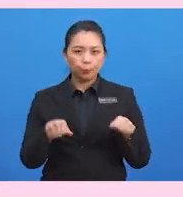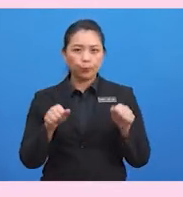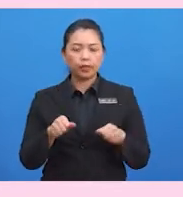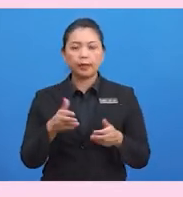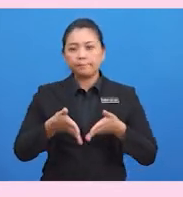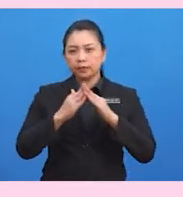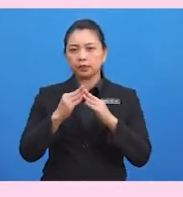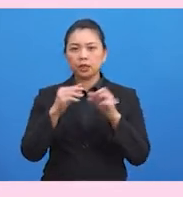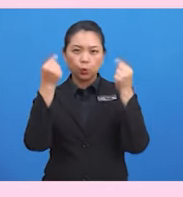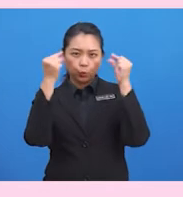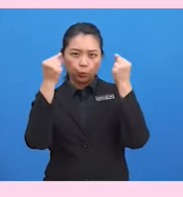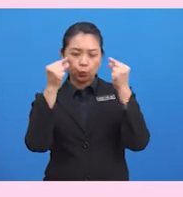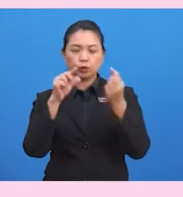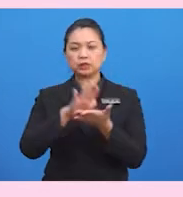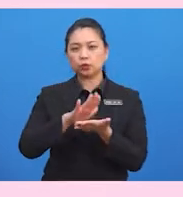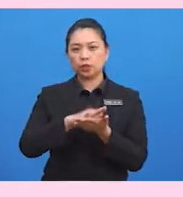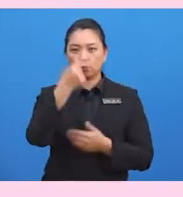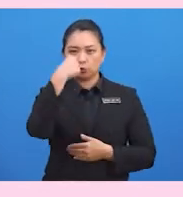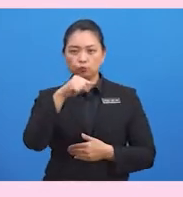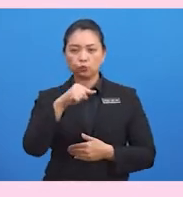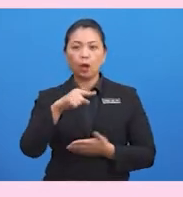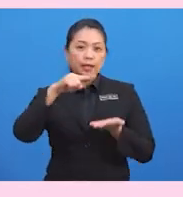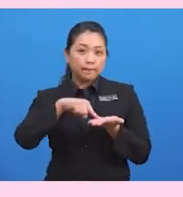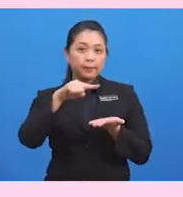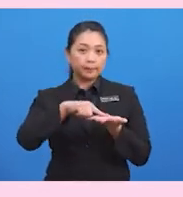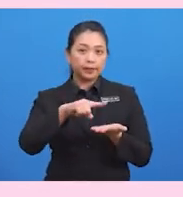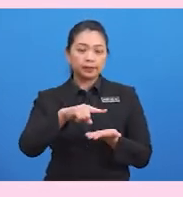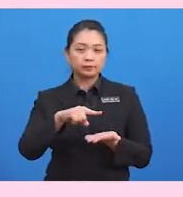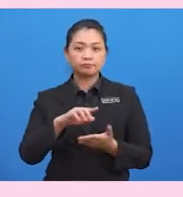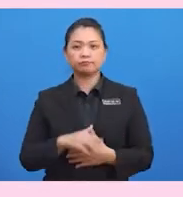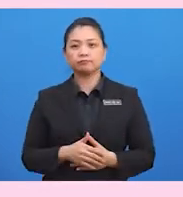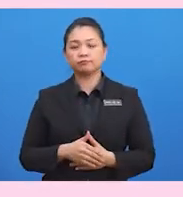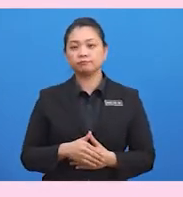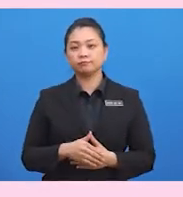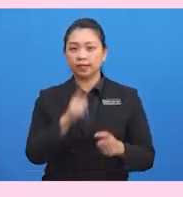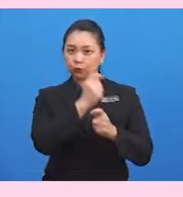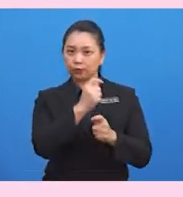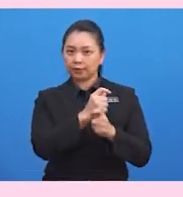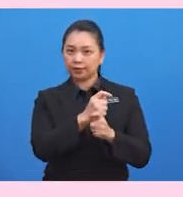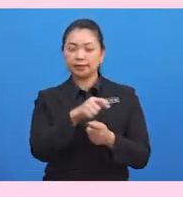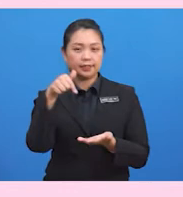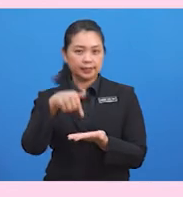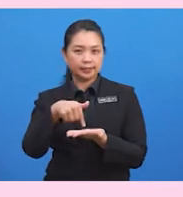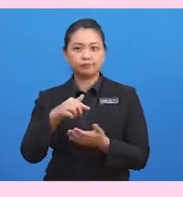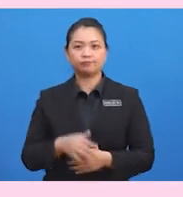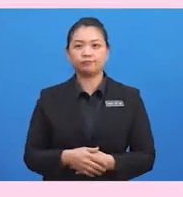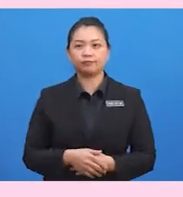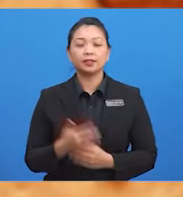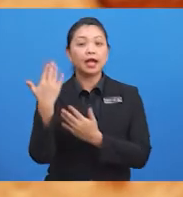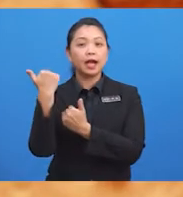boleh minta guru anda di sekolah untuk menyimak dan menilai tugas dan tugas